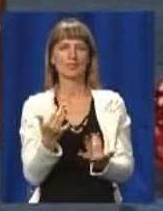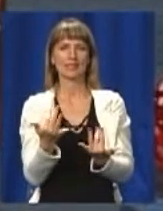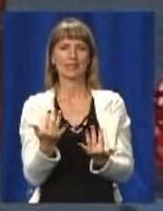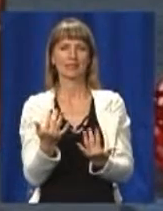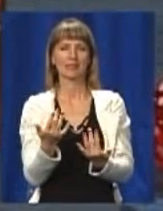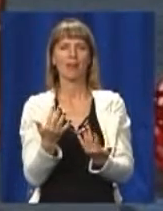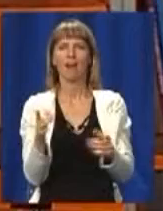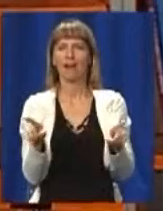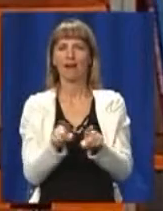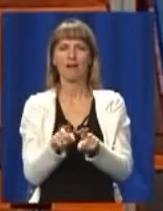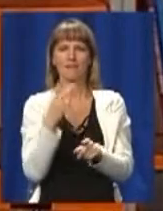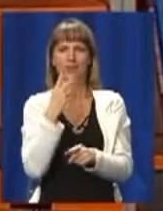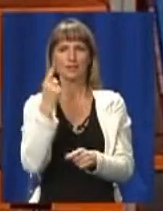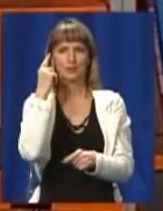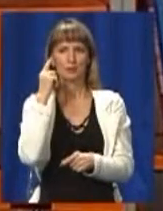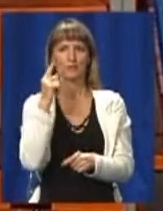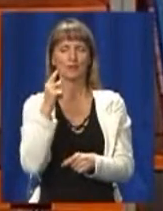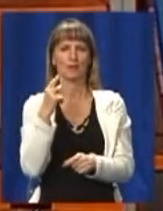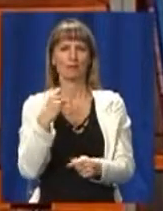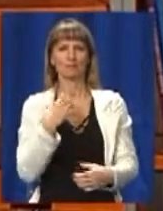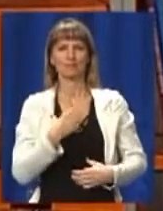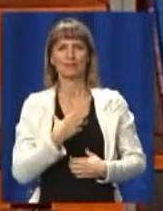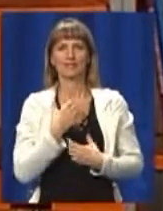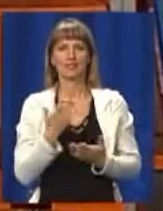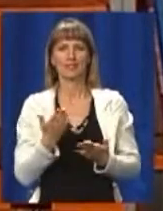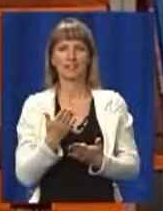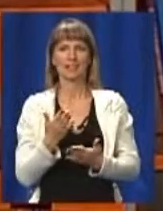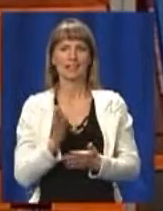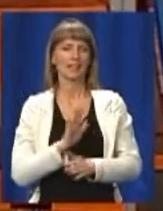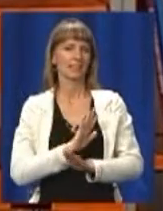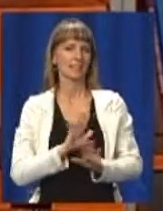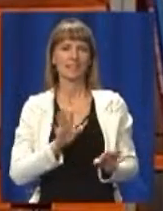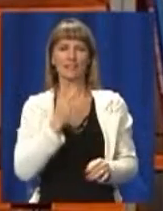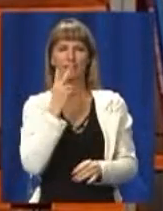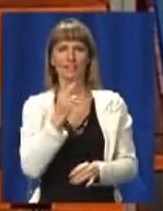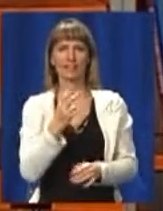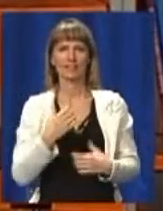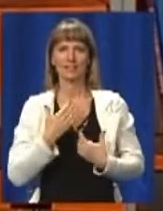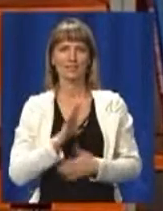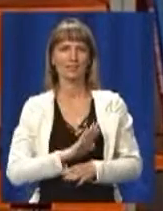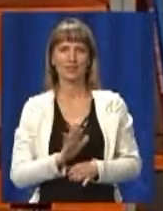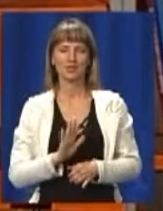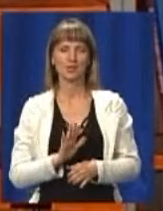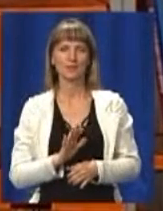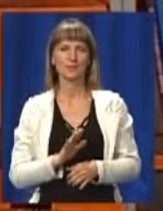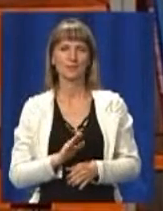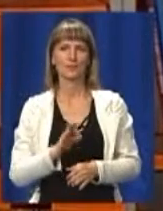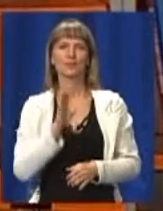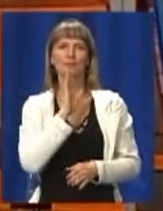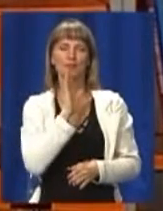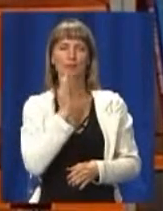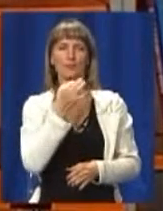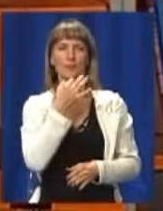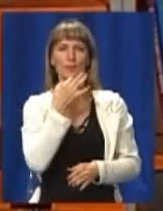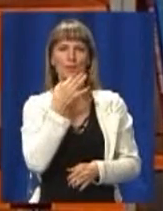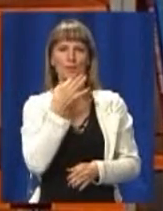там і як вони виглядають. Але, думаю, дуже навіть моторошно. Ну, вони не моторошно виглядають, але ну, дівчаткам